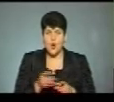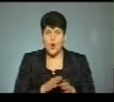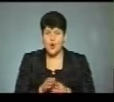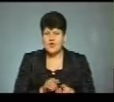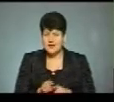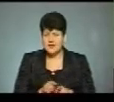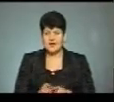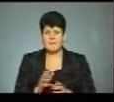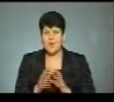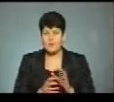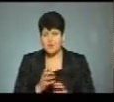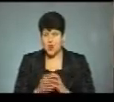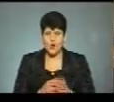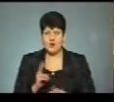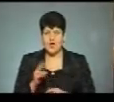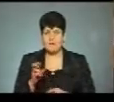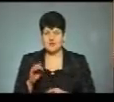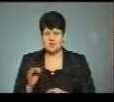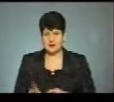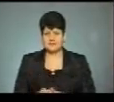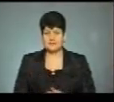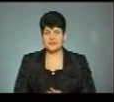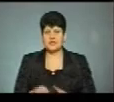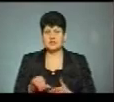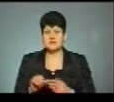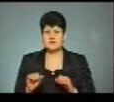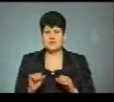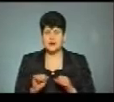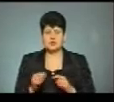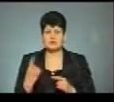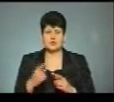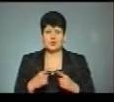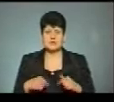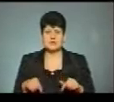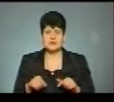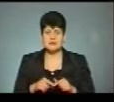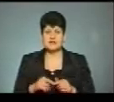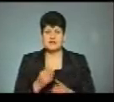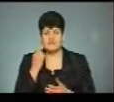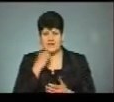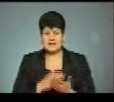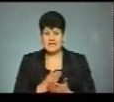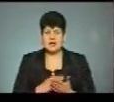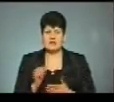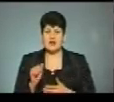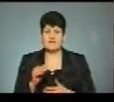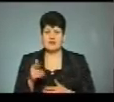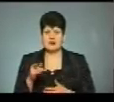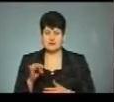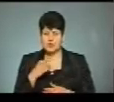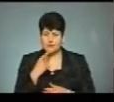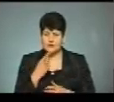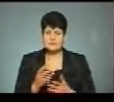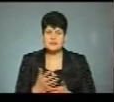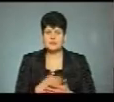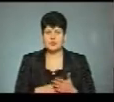помідорів, банку кабачків. Член правління обласної організації Української спілки ветеранів Афганістану Сергій Ліпянін каже, зібрану